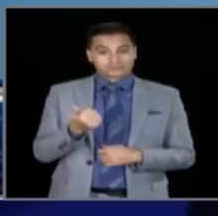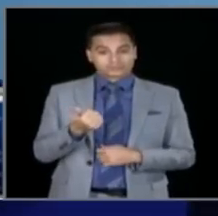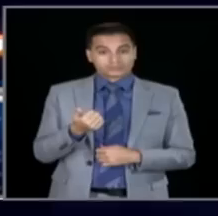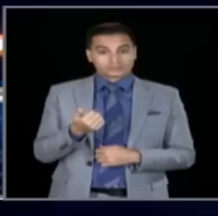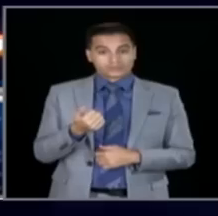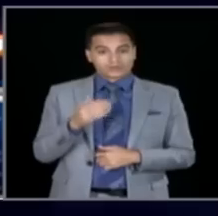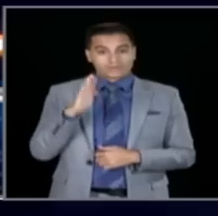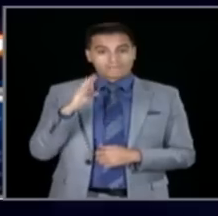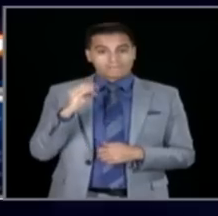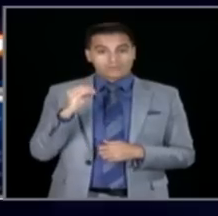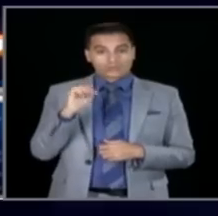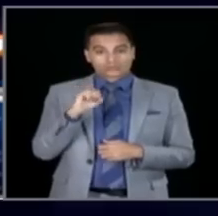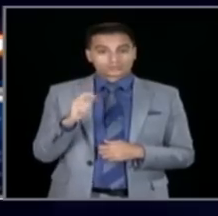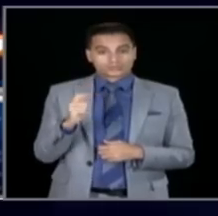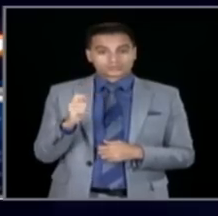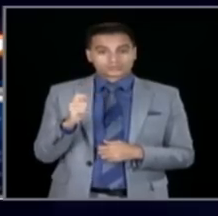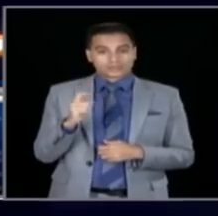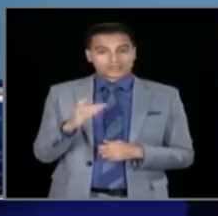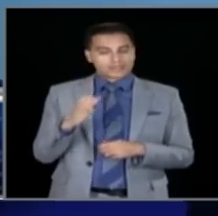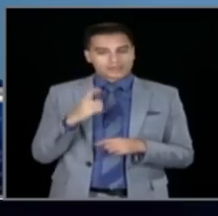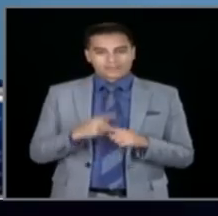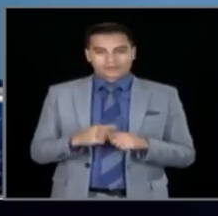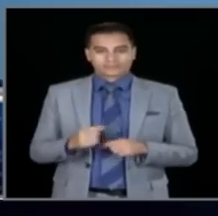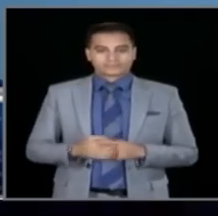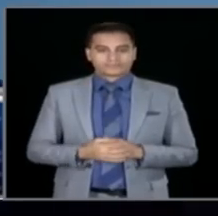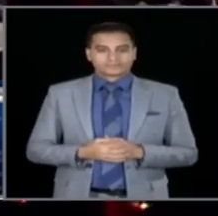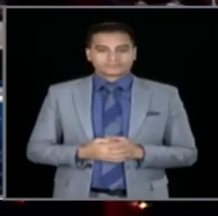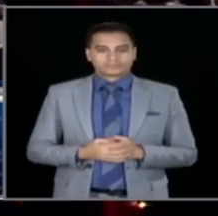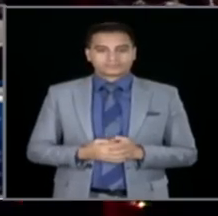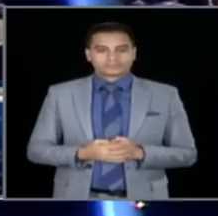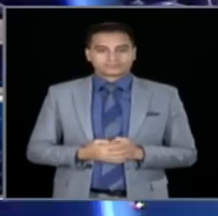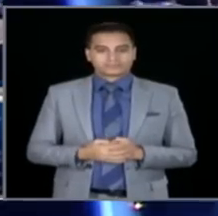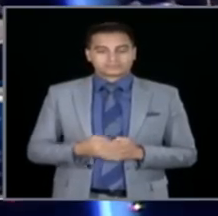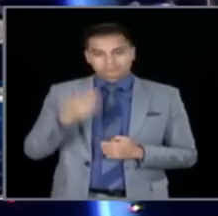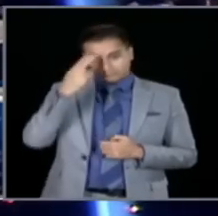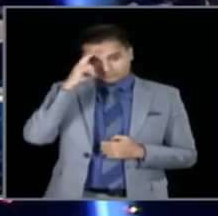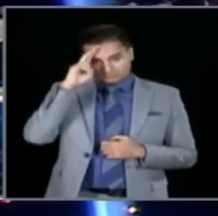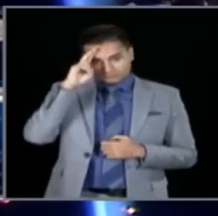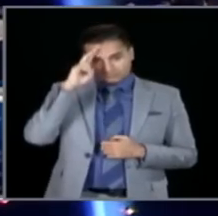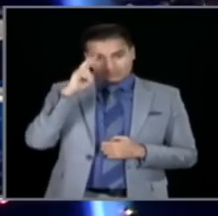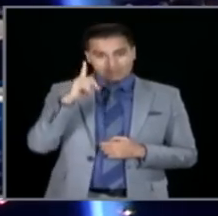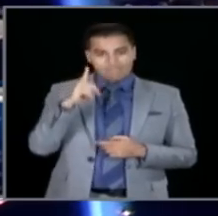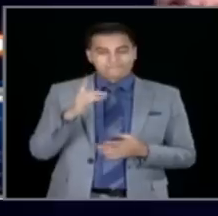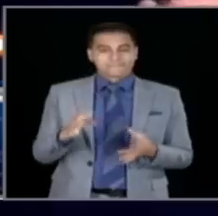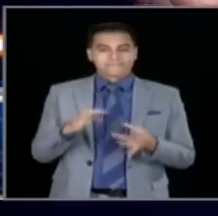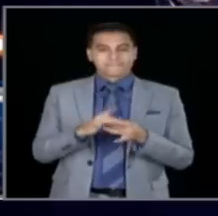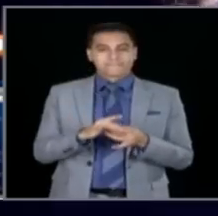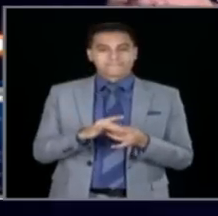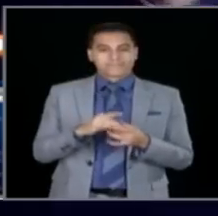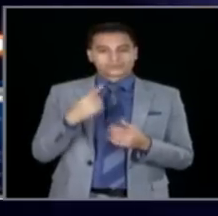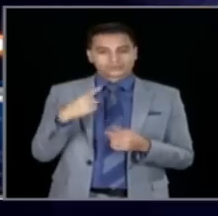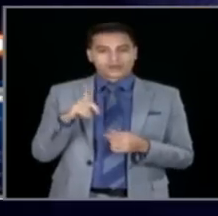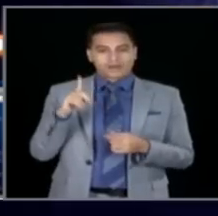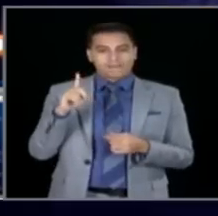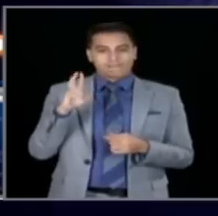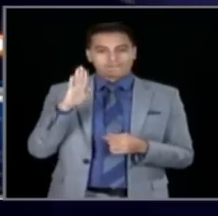بوست. طبعا بوست. إجابة خاطئة. مين عارف؟ بروتوكول. بروتوكول طبعا. بروتوكول طبعا. كله